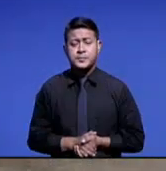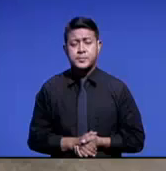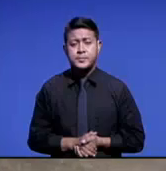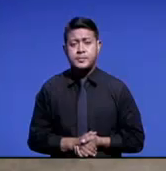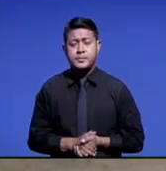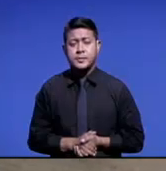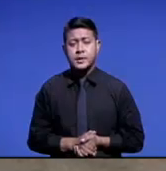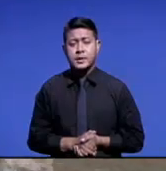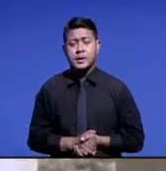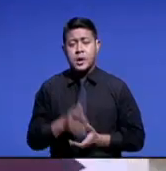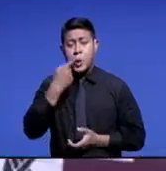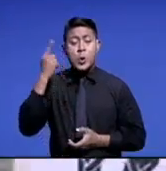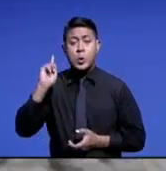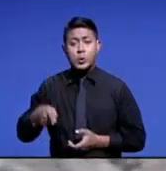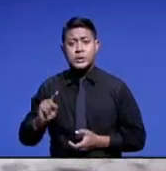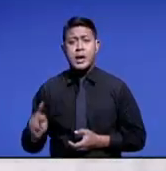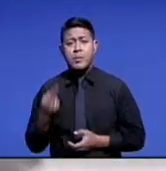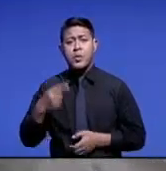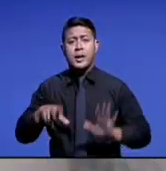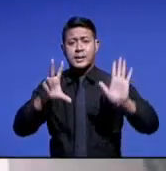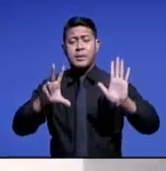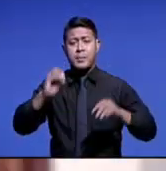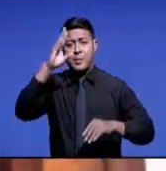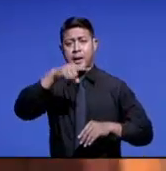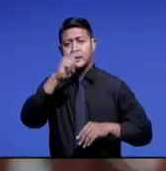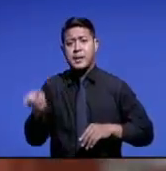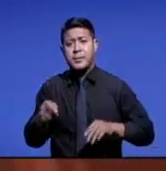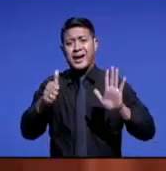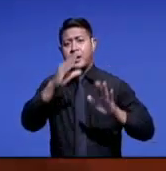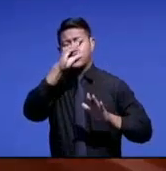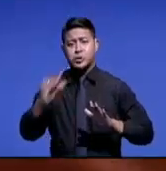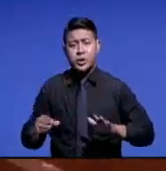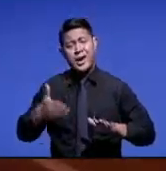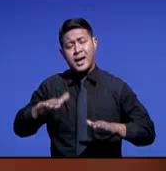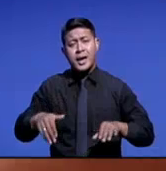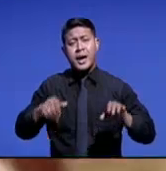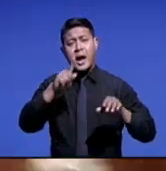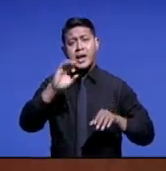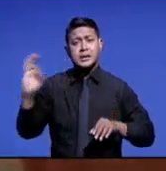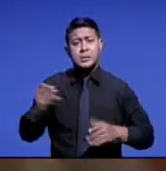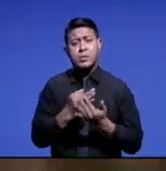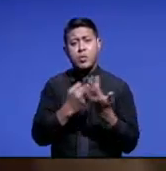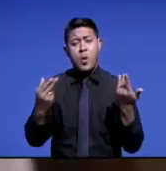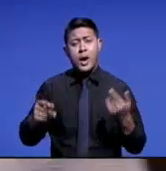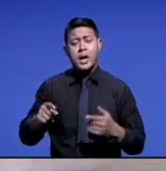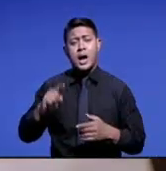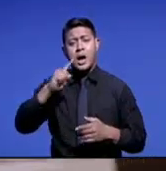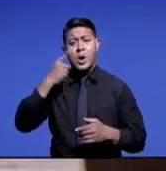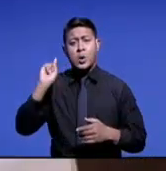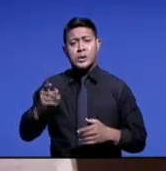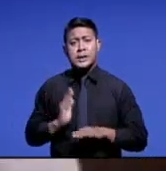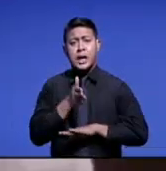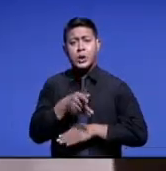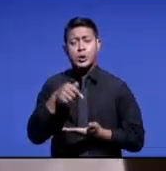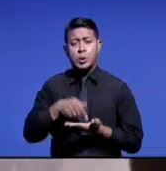Di Rusia, pemungutan suara berlangsung sejak pukul 8 pagi hingga 6 sore. Sebanyak kurang lebih 1.000 warga negara Indonesia di Rusia ikut serta menggunakan